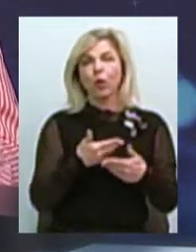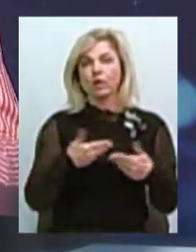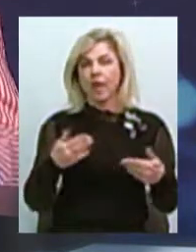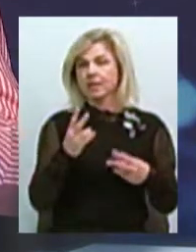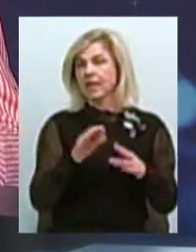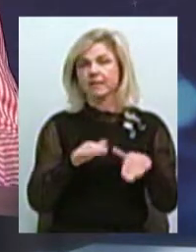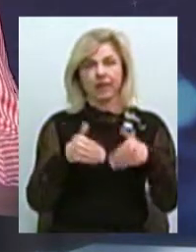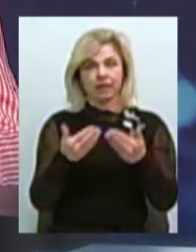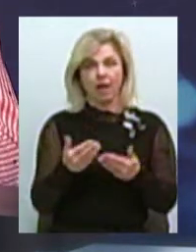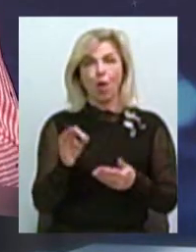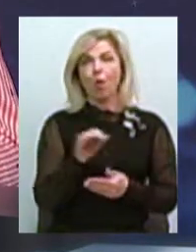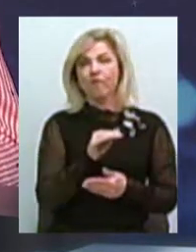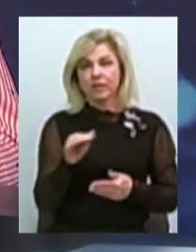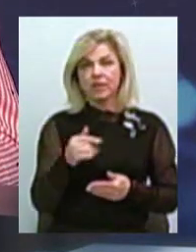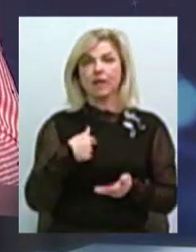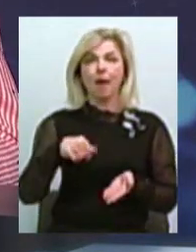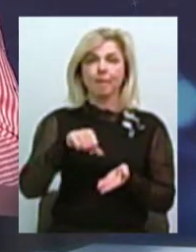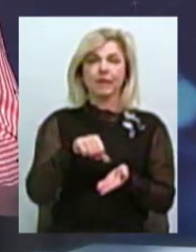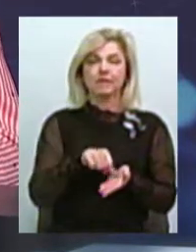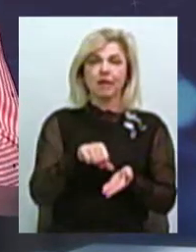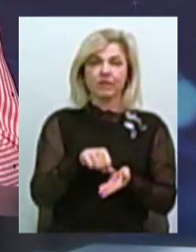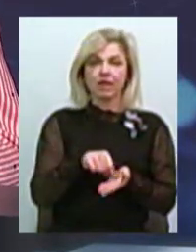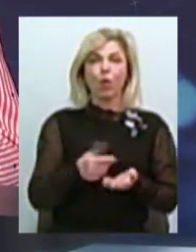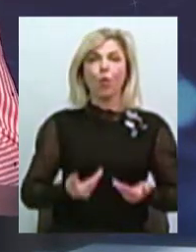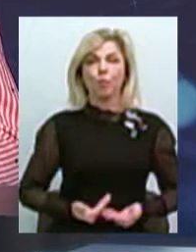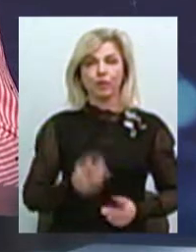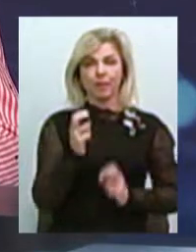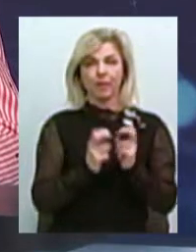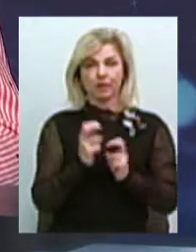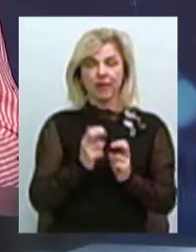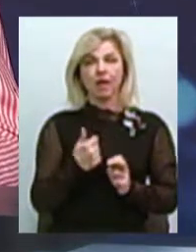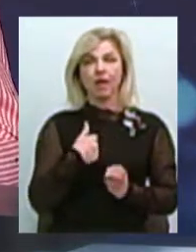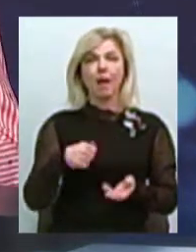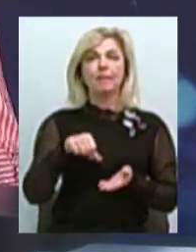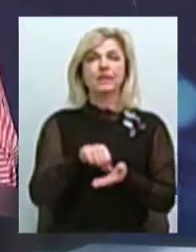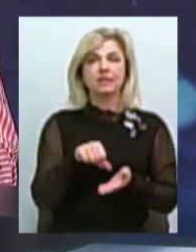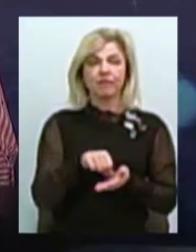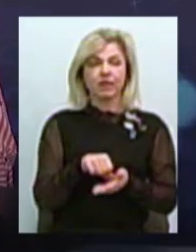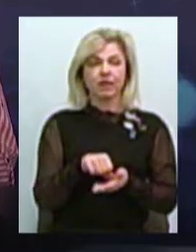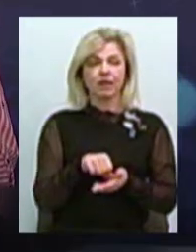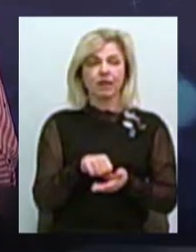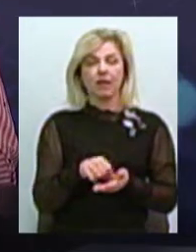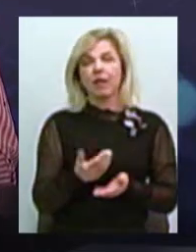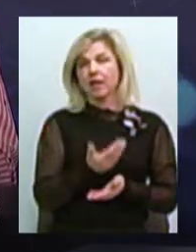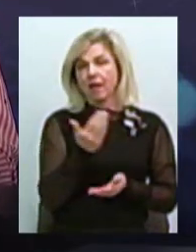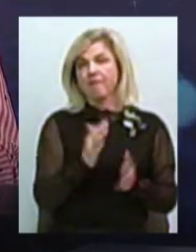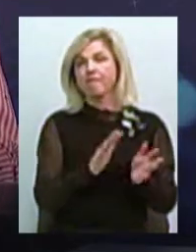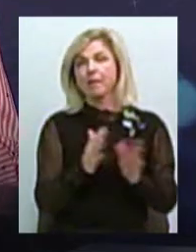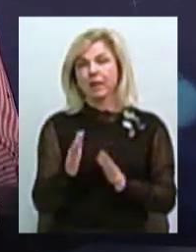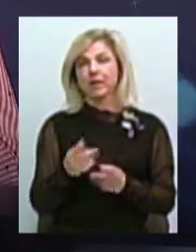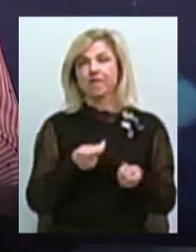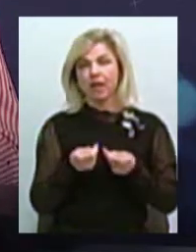тому офіційно як представники комунального підприємства, як представники у деяких випадках влади,